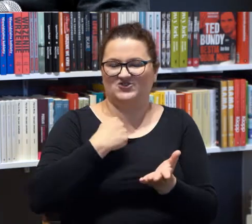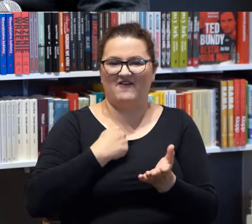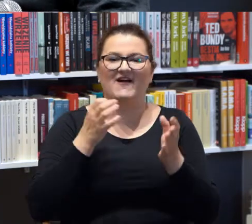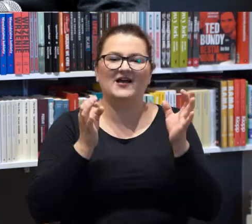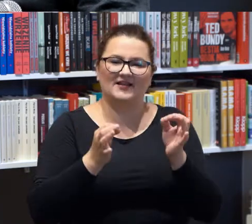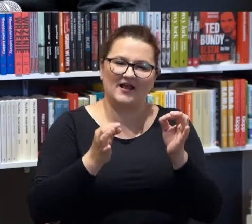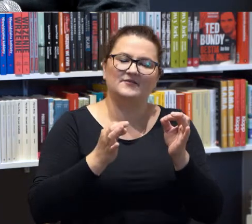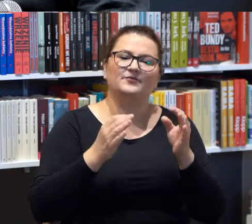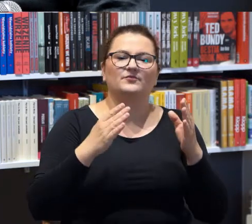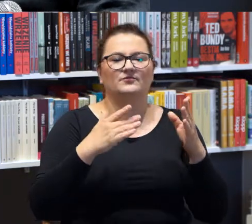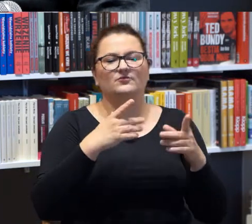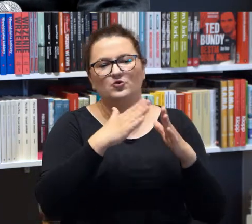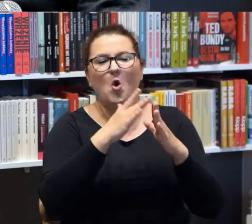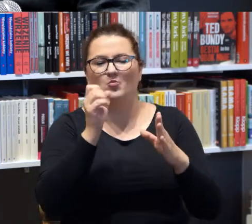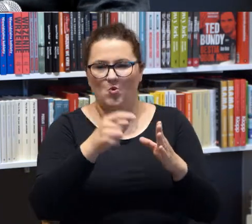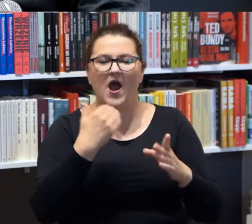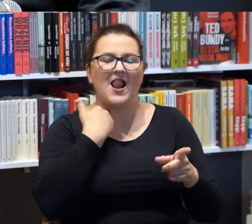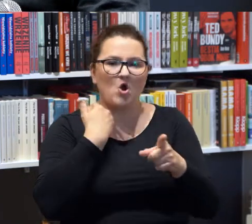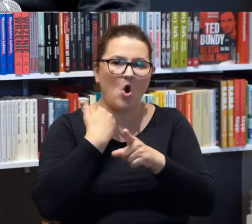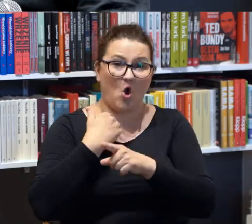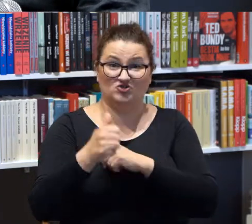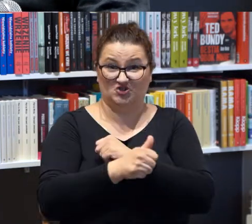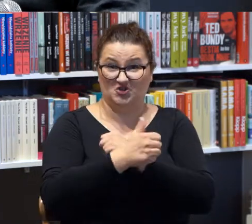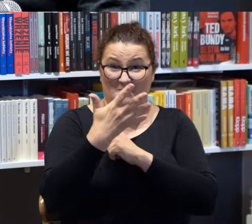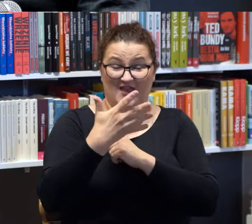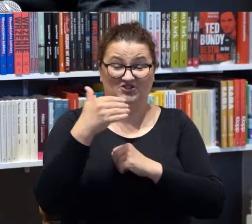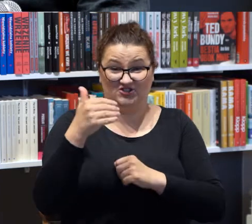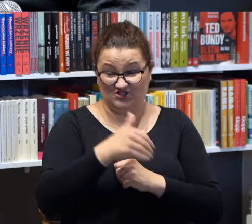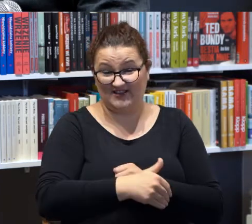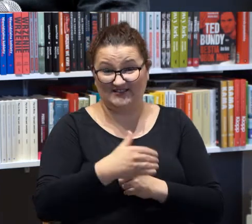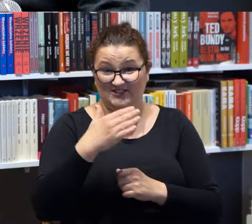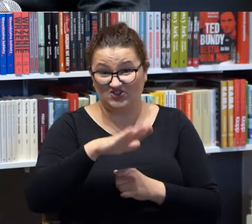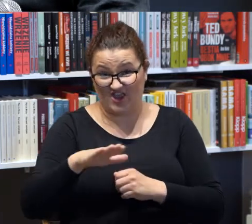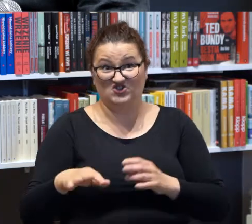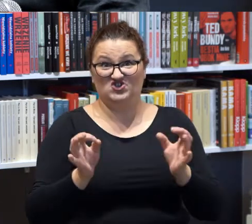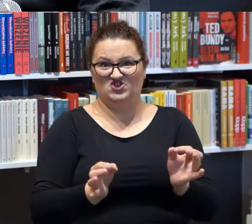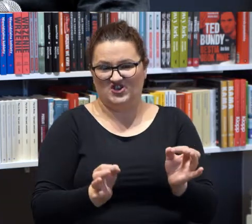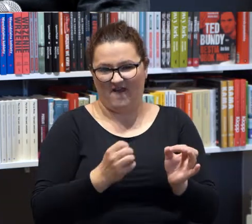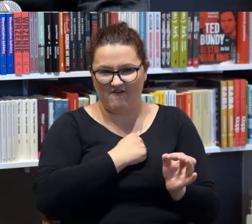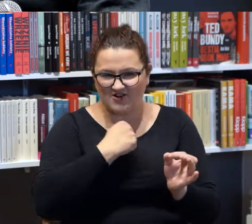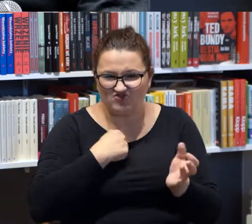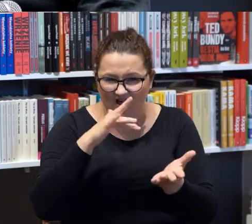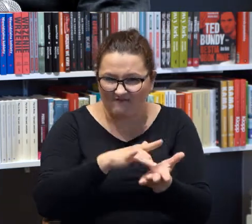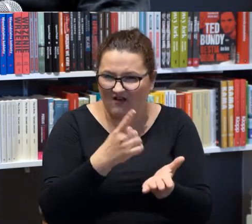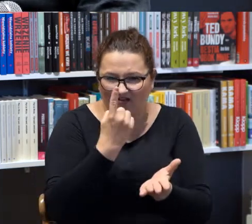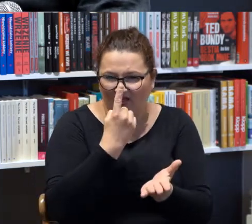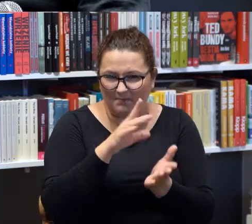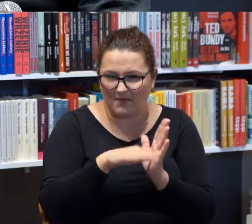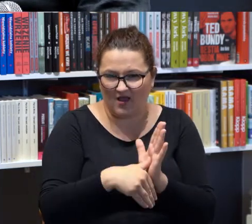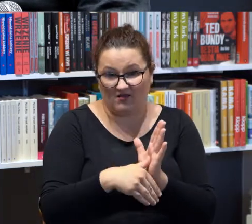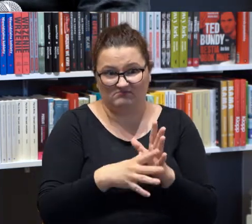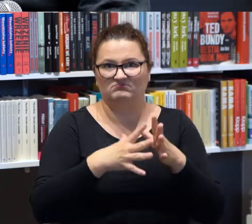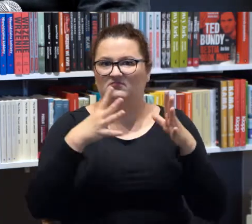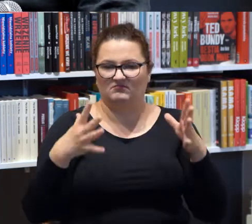w domach z alkoholem około 65 tysięcy dzieci. Dziś w samej Warszawie, no jest to całkiem pokaźna